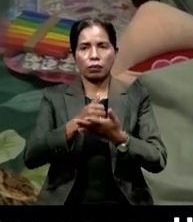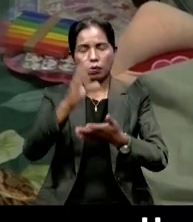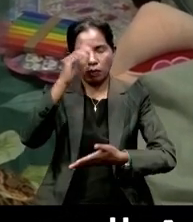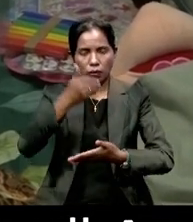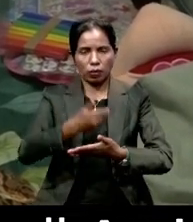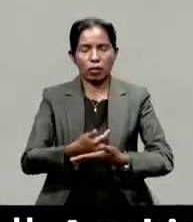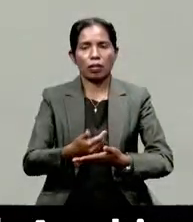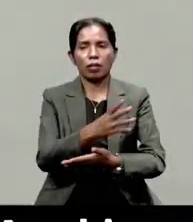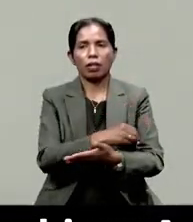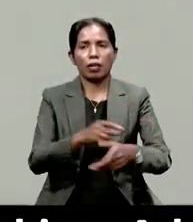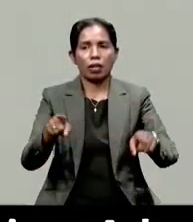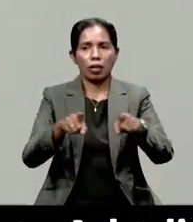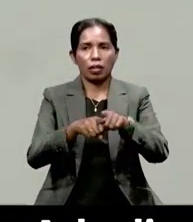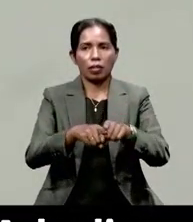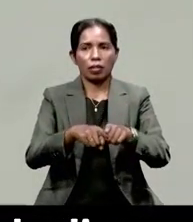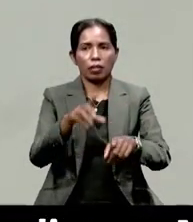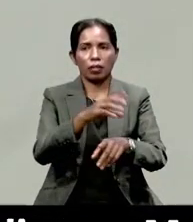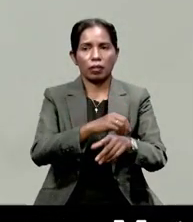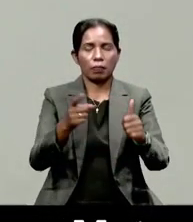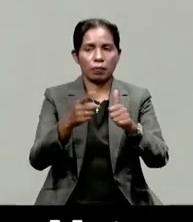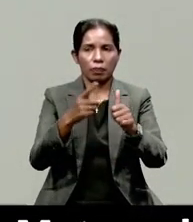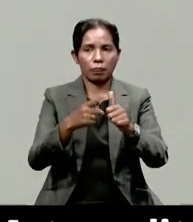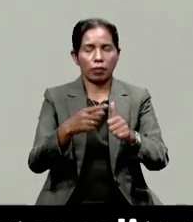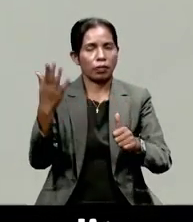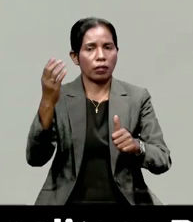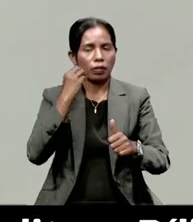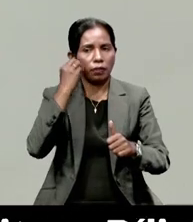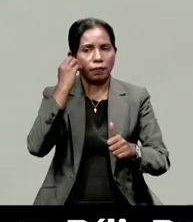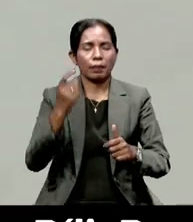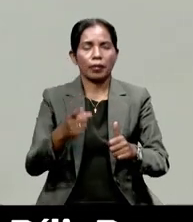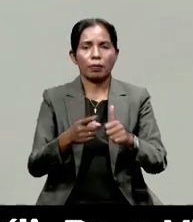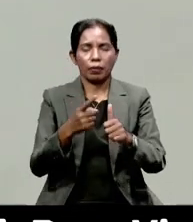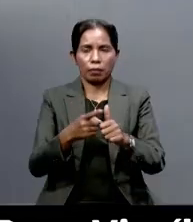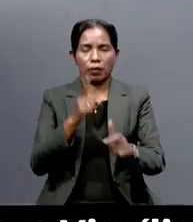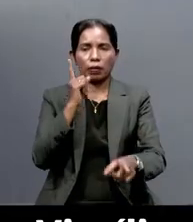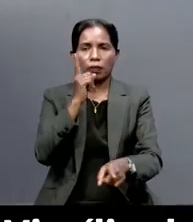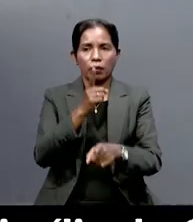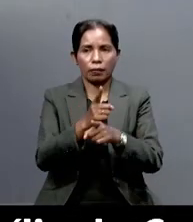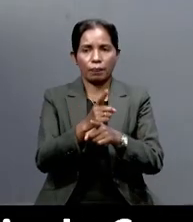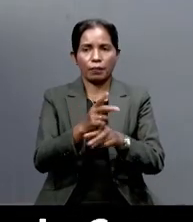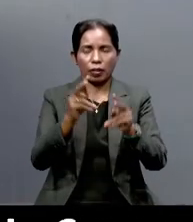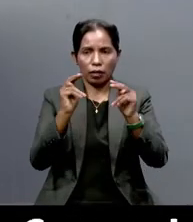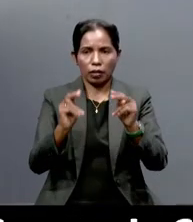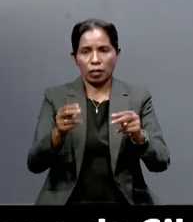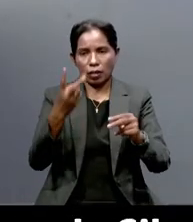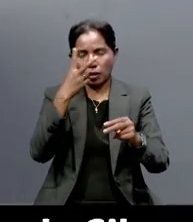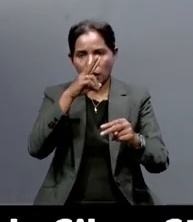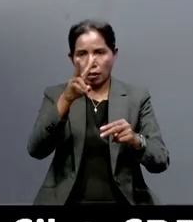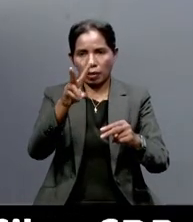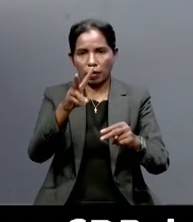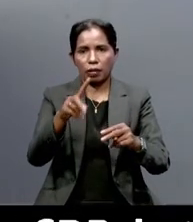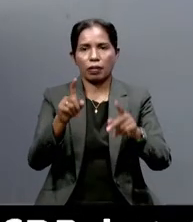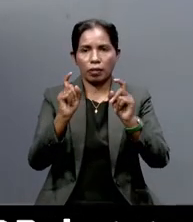a nessan entidade educador primeiro e a umalaran. Primeiro lolos nebe maka tem que controla, tem